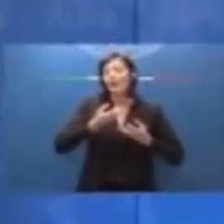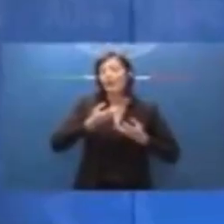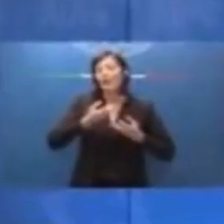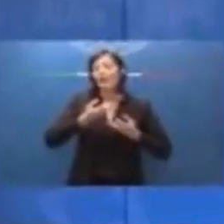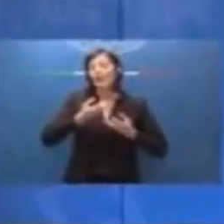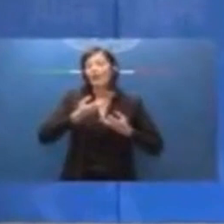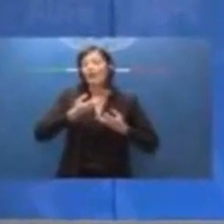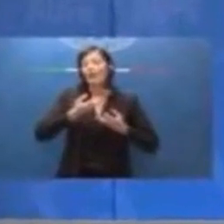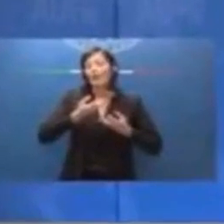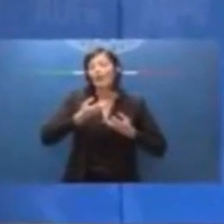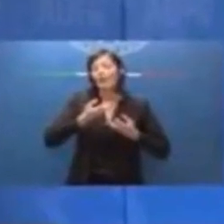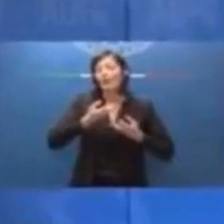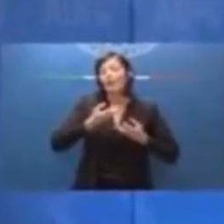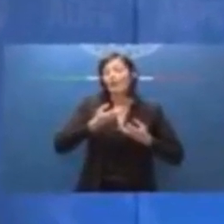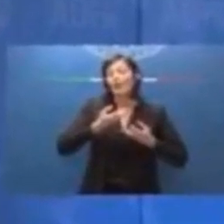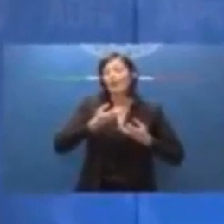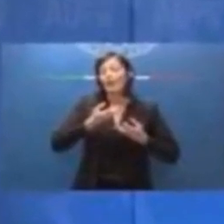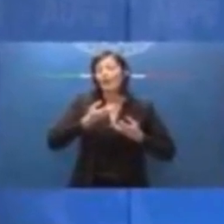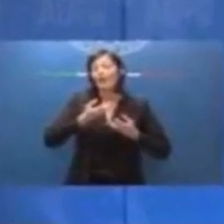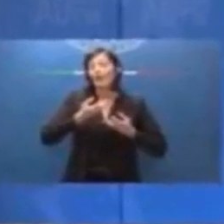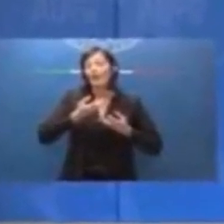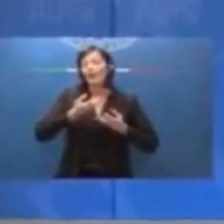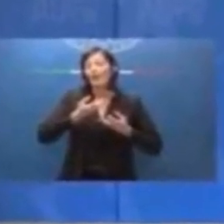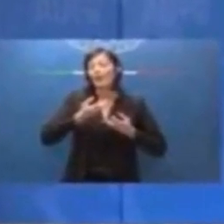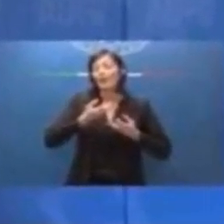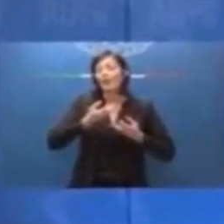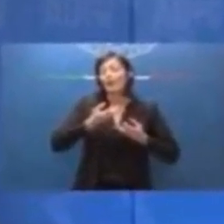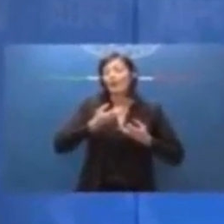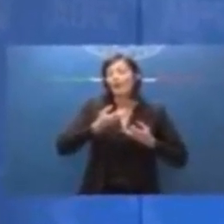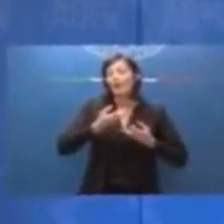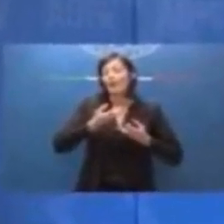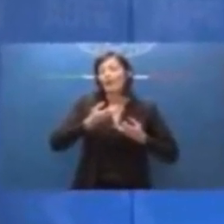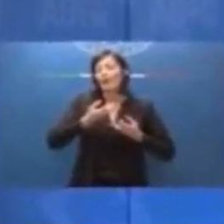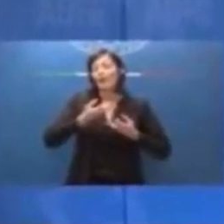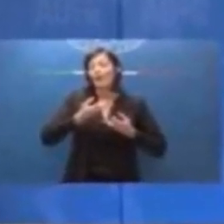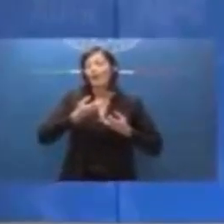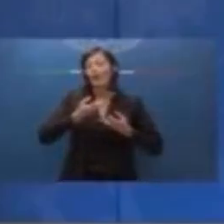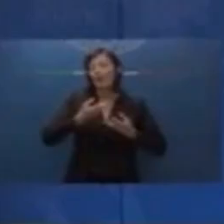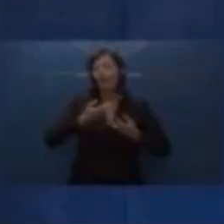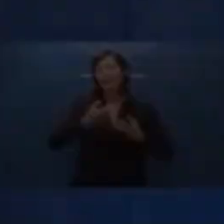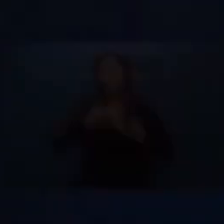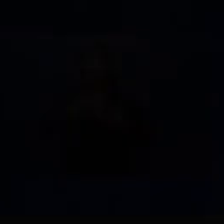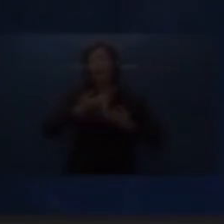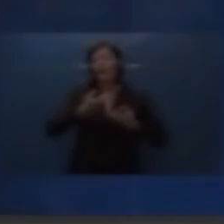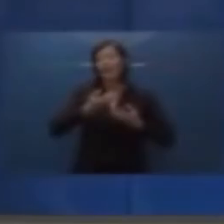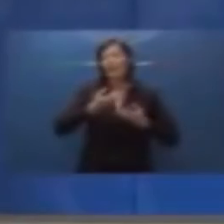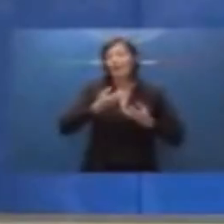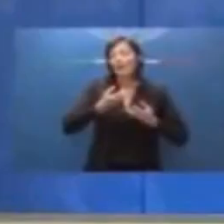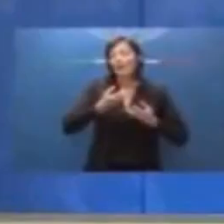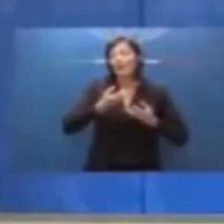Infine comunica che si procederà, con la segnalazione al Consiglio di Disciplina Territoriale per le valutazioni di merito.